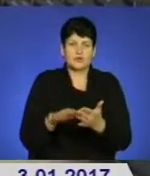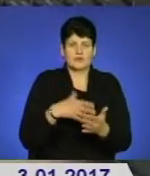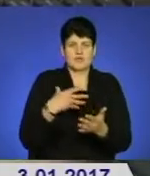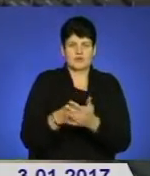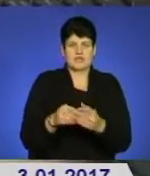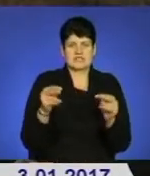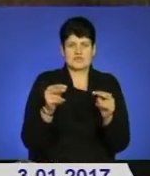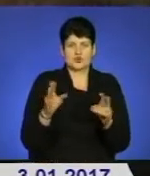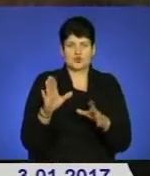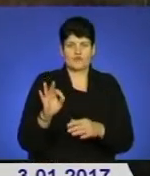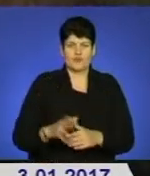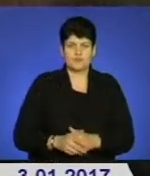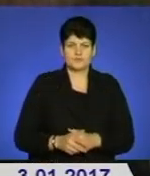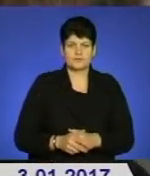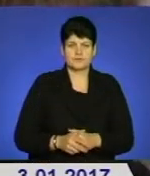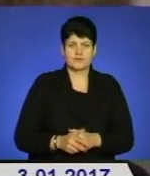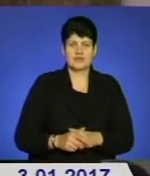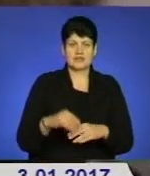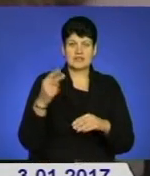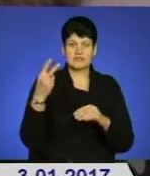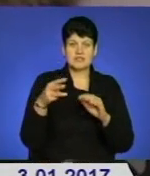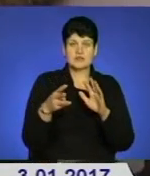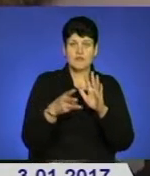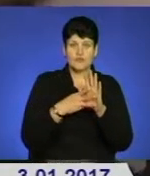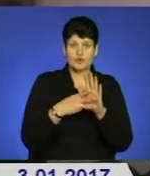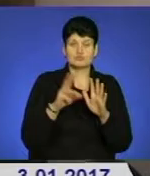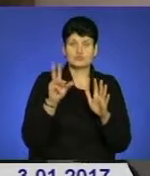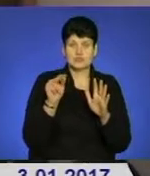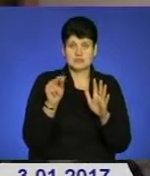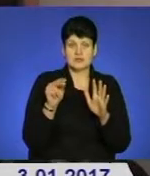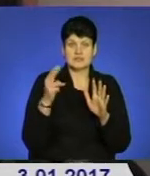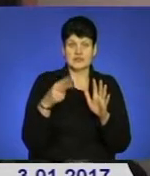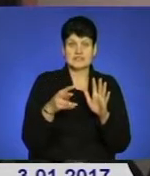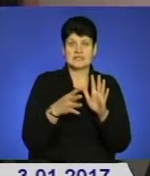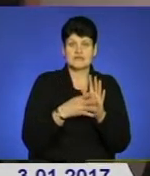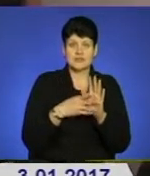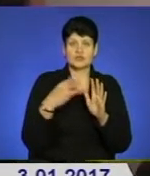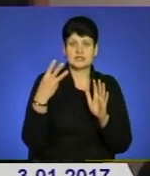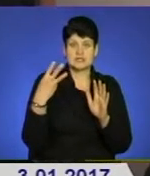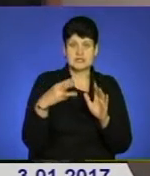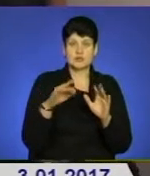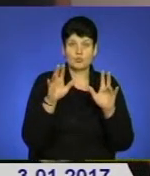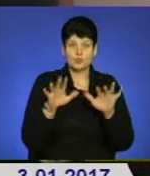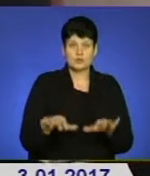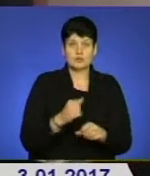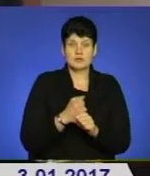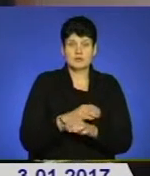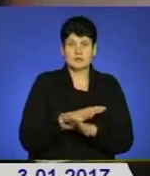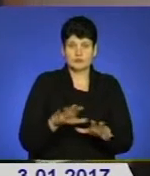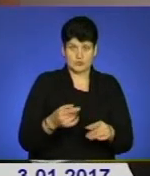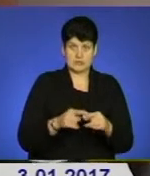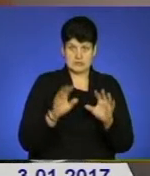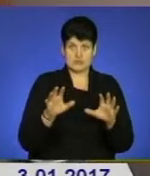своє свідоцтво. Вони підступно 28-го числа вели і 29-го, 30-го комп'ютери не робили, люди в черги висли тут по